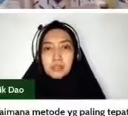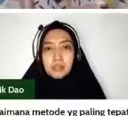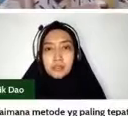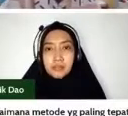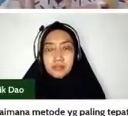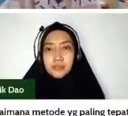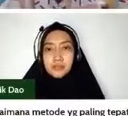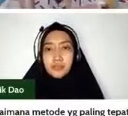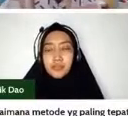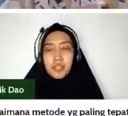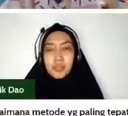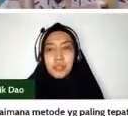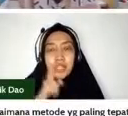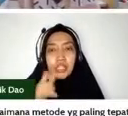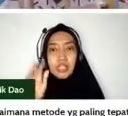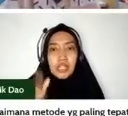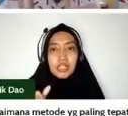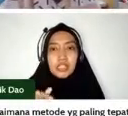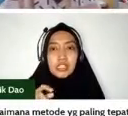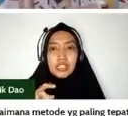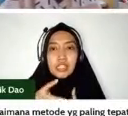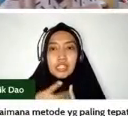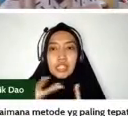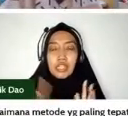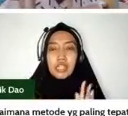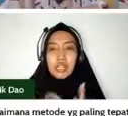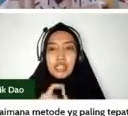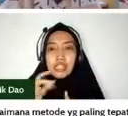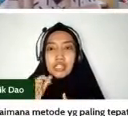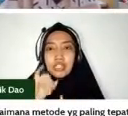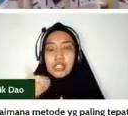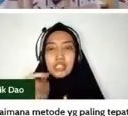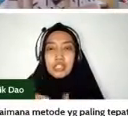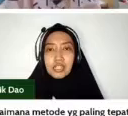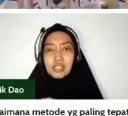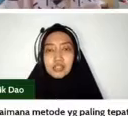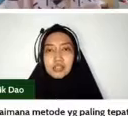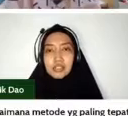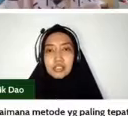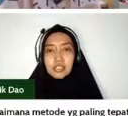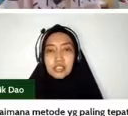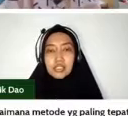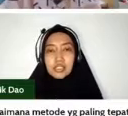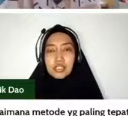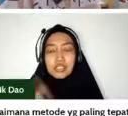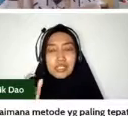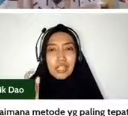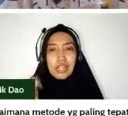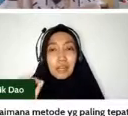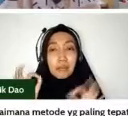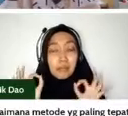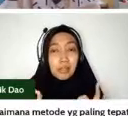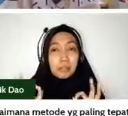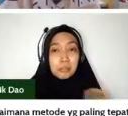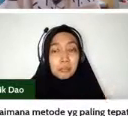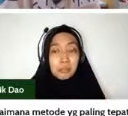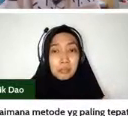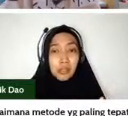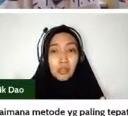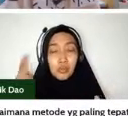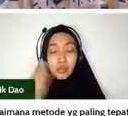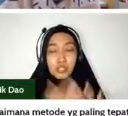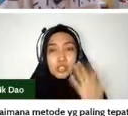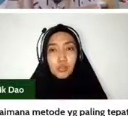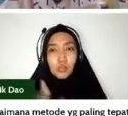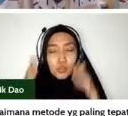Ya, ini ada pertanyaan dari Pak Hendrik Dau. Bagaimana metode yang paling tepat untuk ABK, di sini